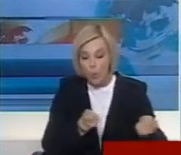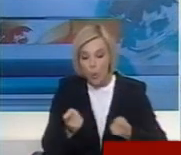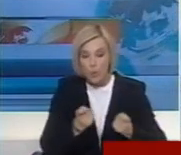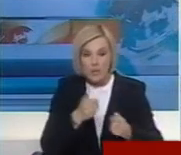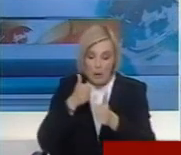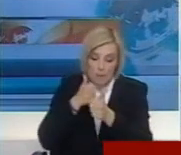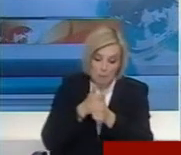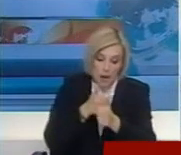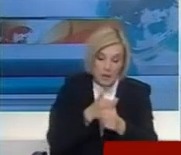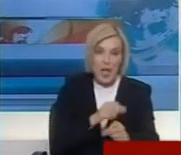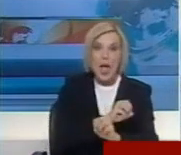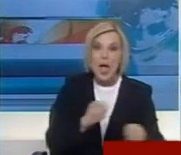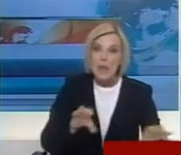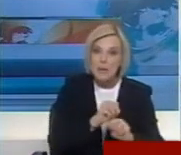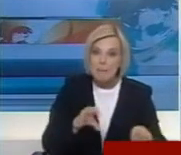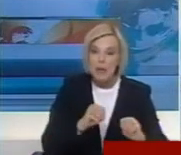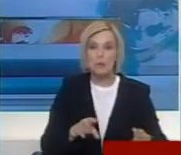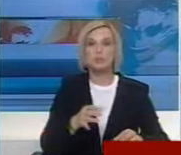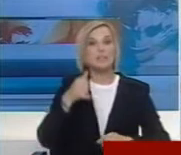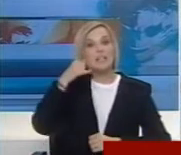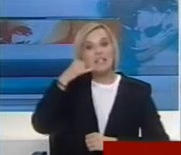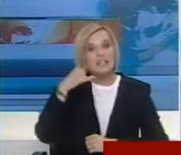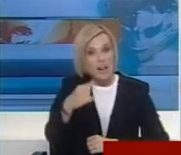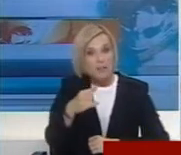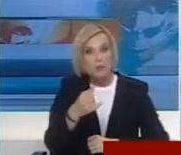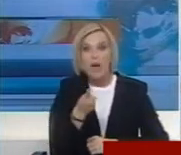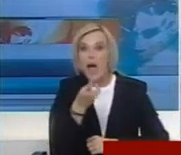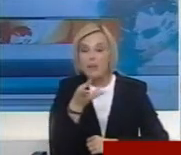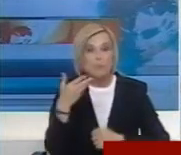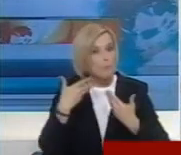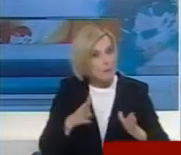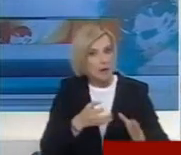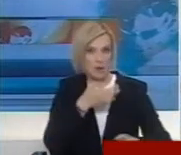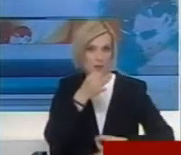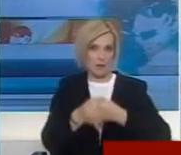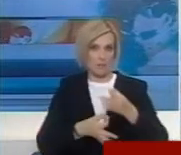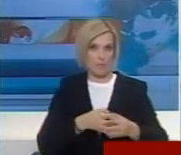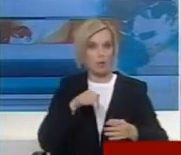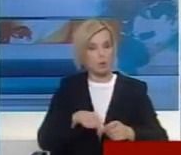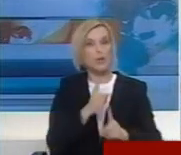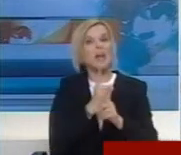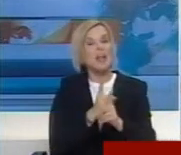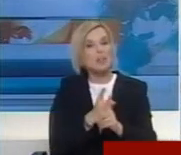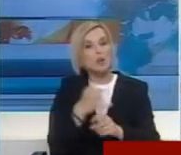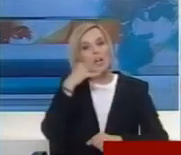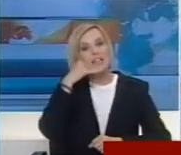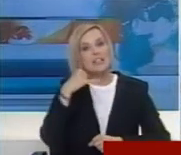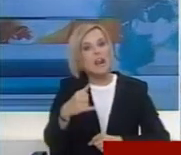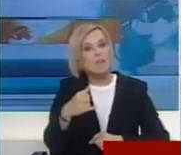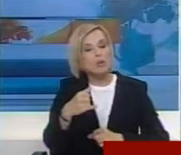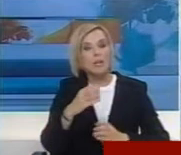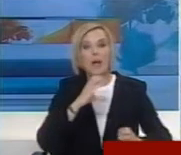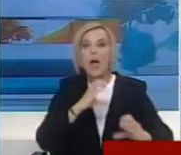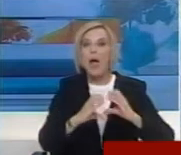να συνεχίζουν να ενημερώνονται και να αναφέρονται στα τηλέφωνα του οργανισμού. Έχει πλέον δημιουργηθεί ειδική γραμμή τηλεφωνικής επικοινωνίας